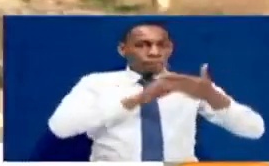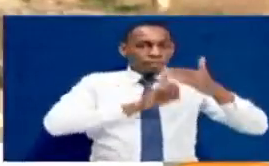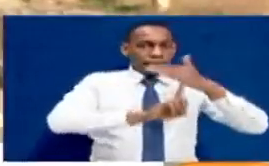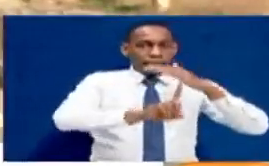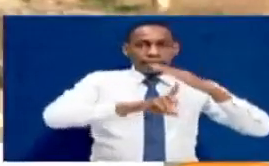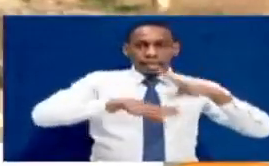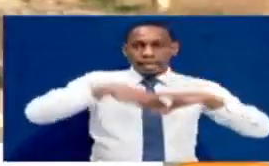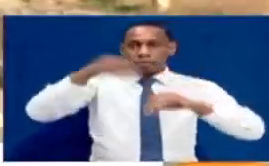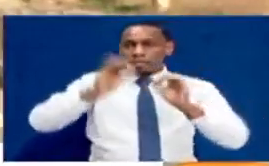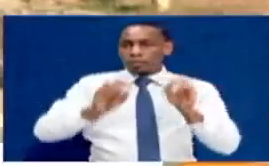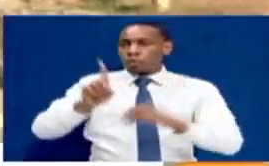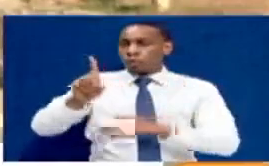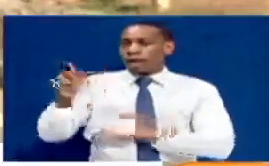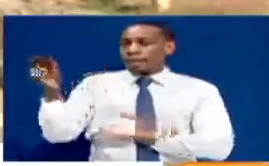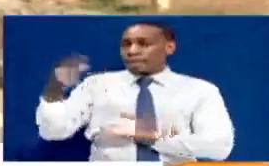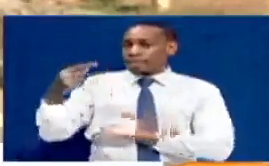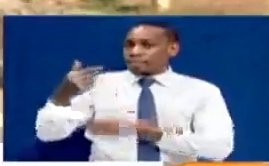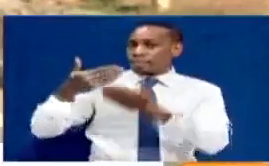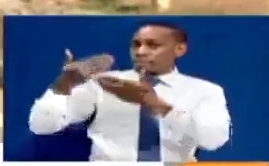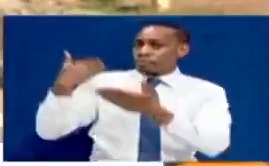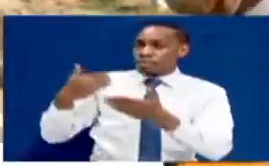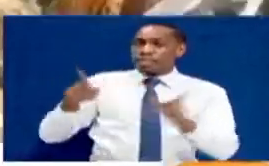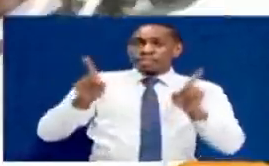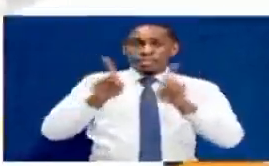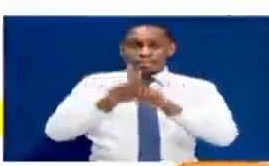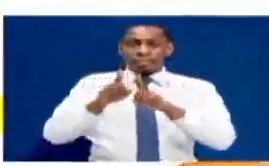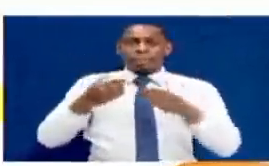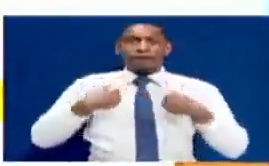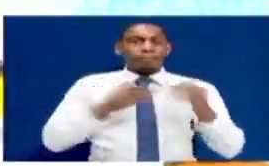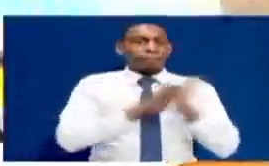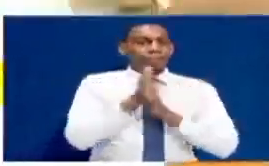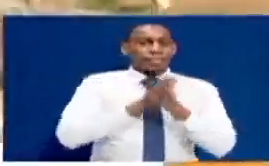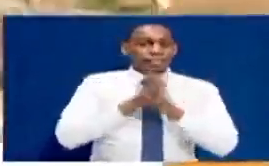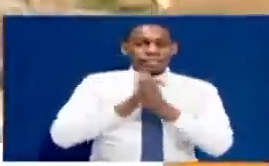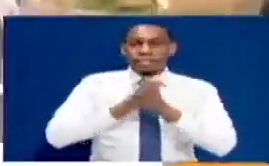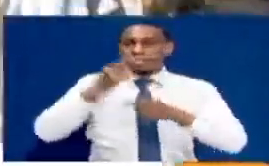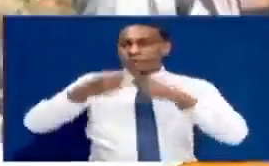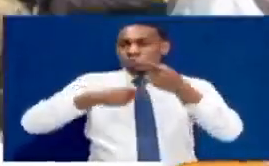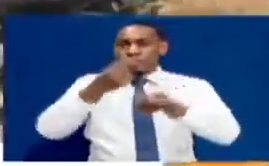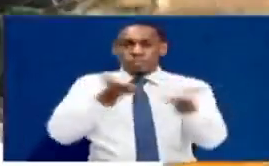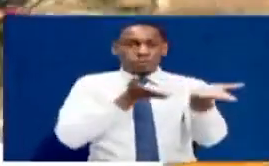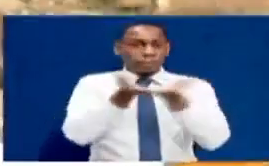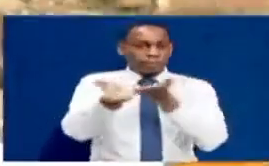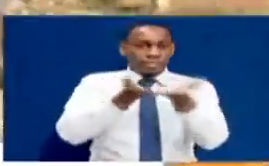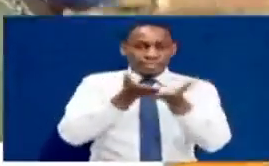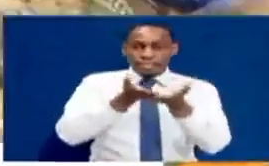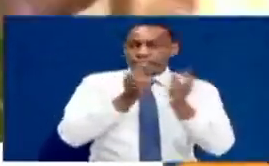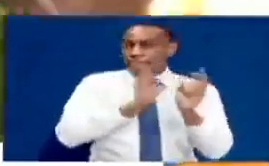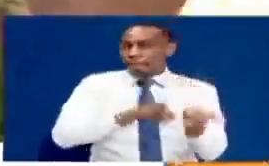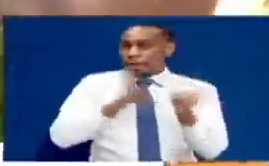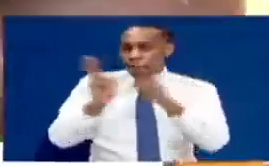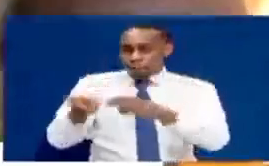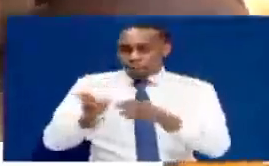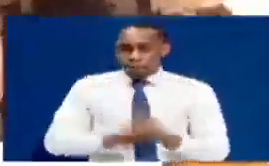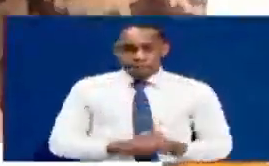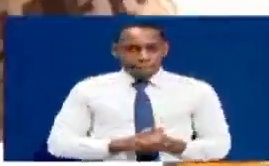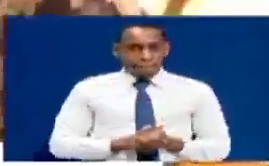kutotoka nje kwa zaidi ya mwezi moja wakiwa na kiu ya kuendelea na biashara zao za kawaida.